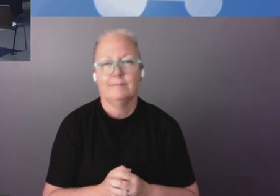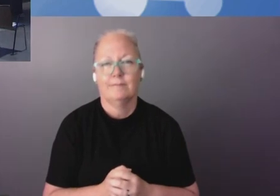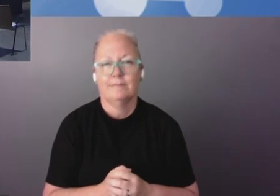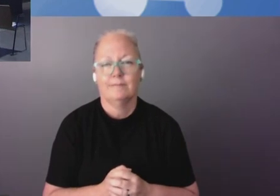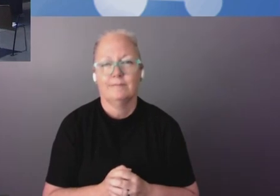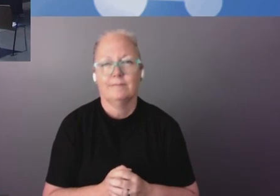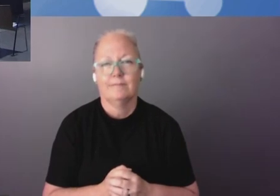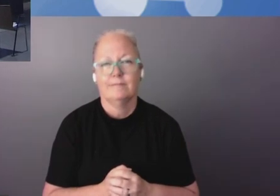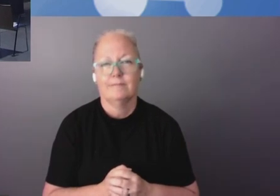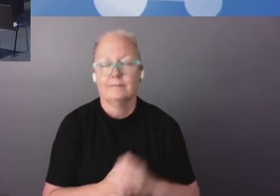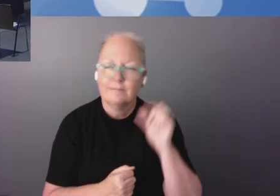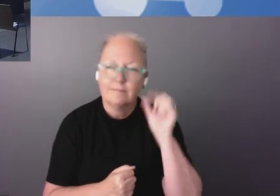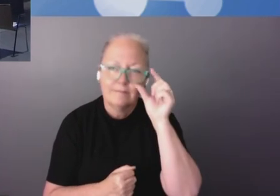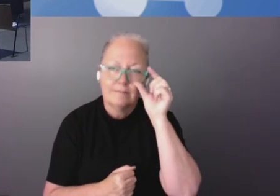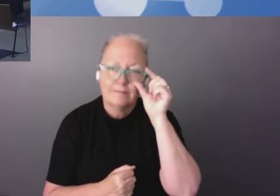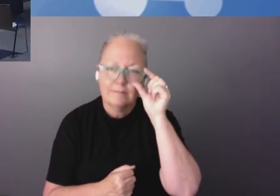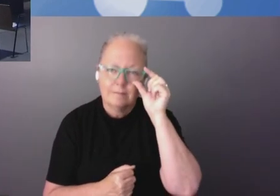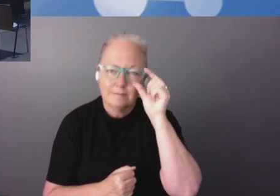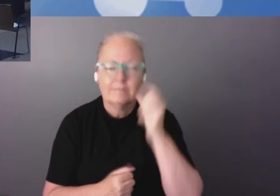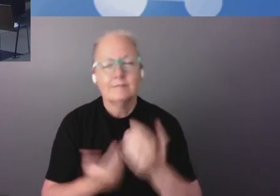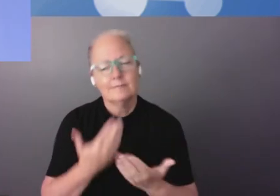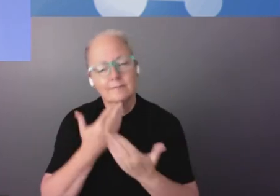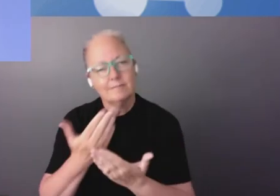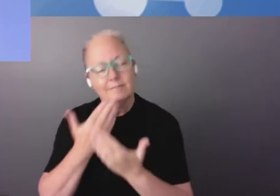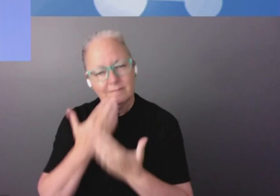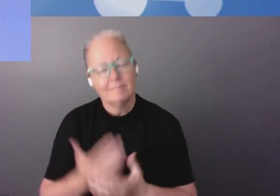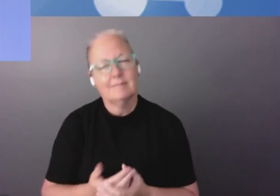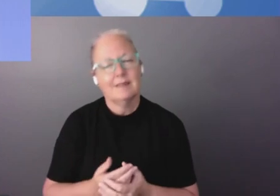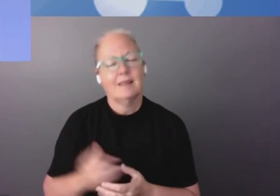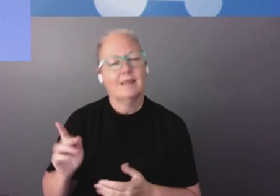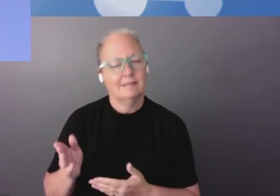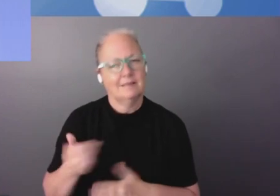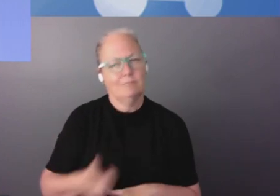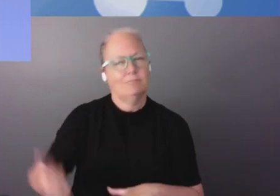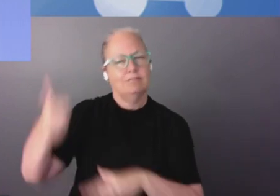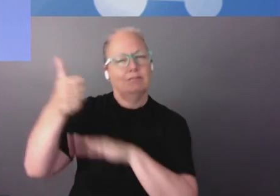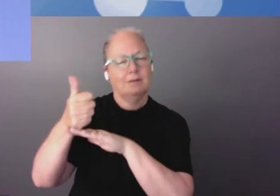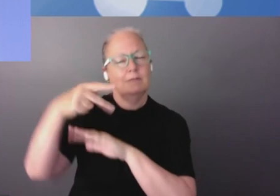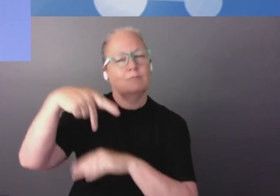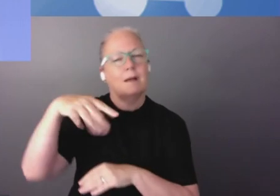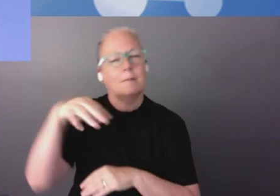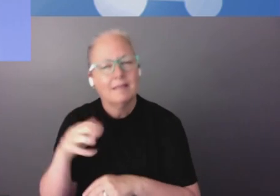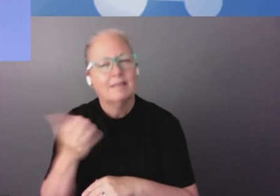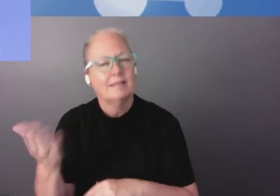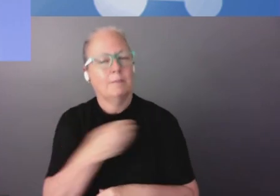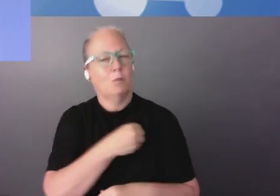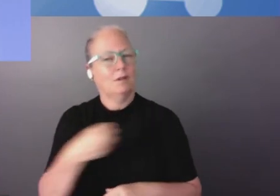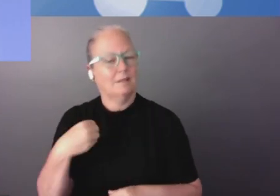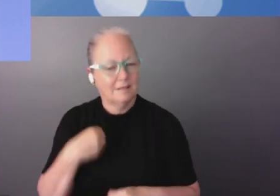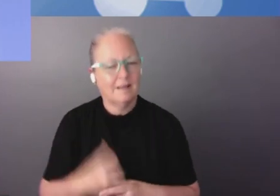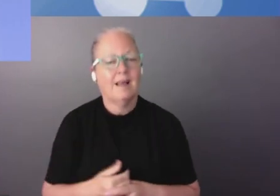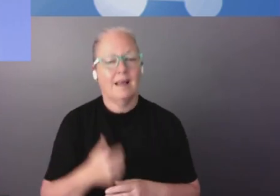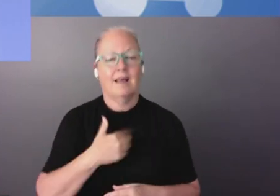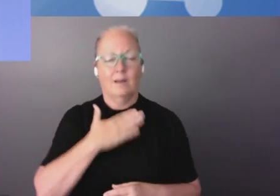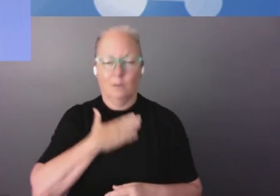Thank you very much, the Prime Minister of the Republic of Poland. Bardzo dziękujemy, panie premierze. Dziękujemy za to wystąpienie.